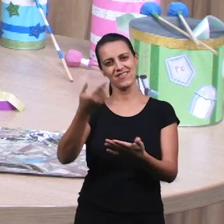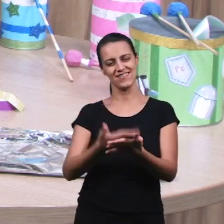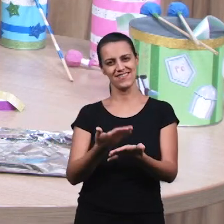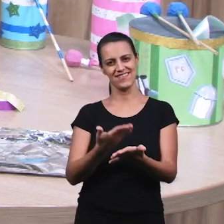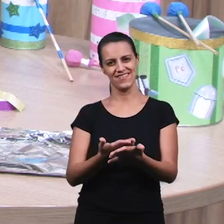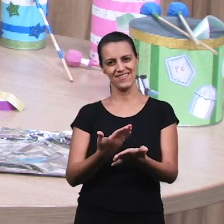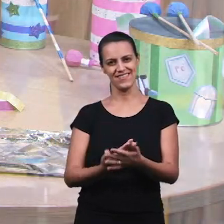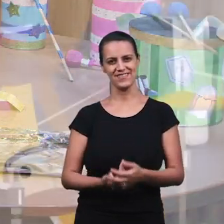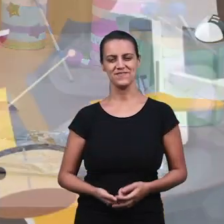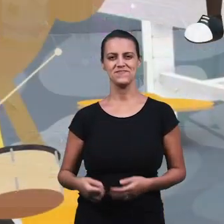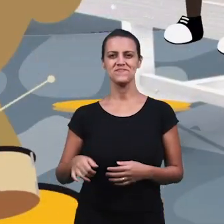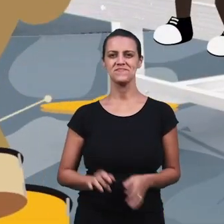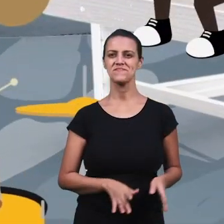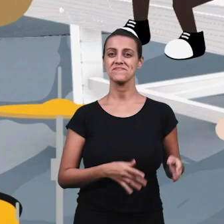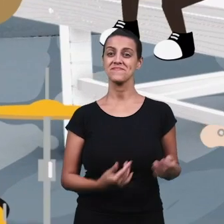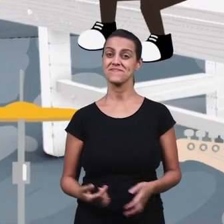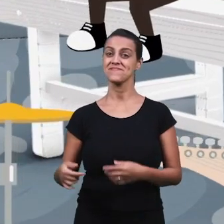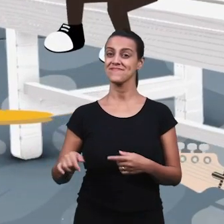la prochaine étude.